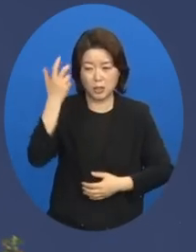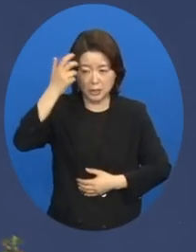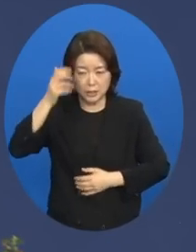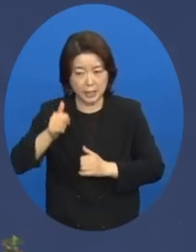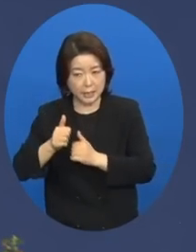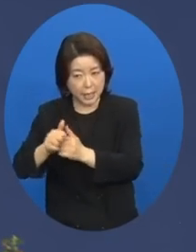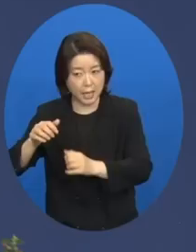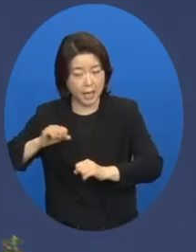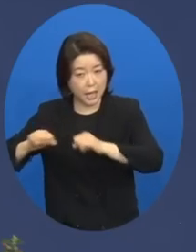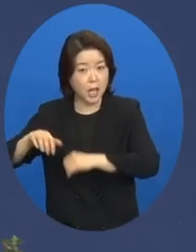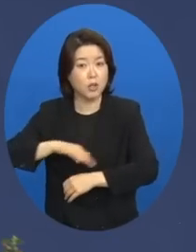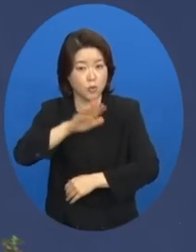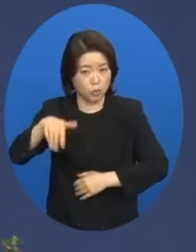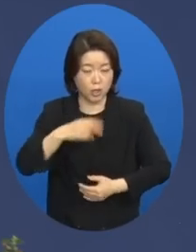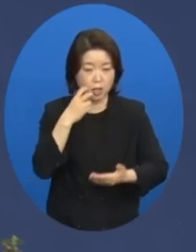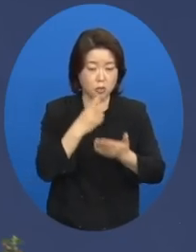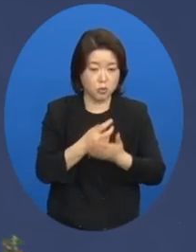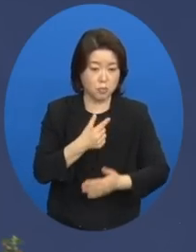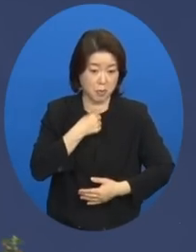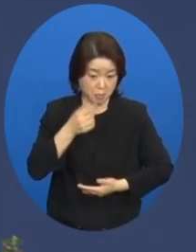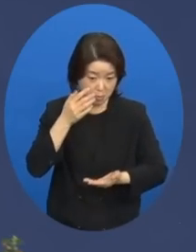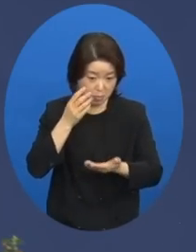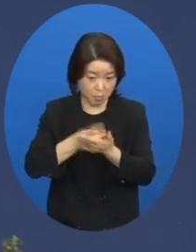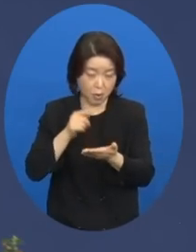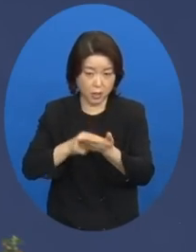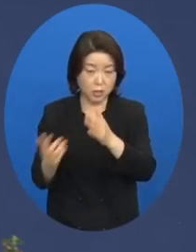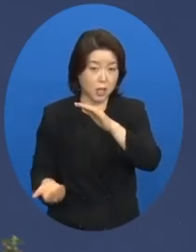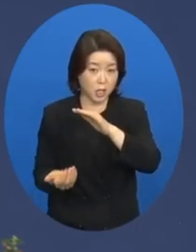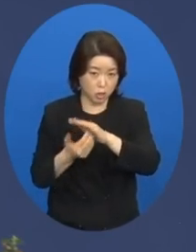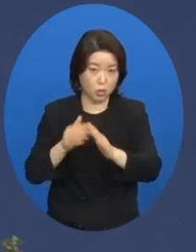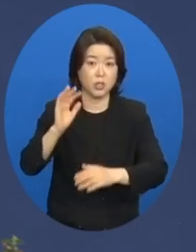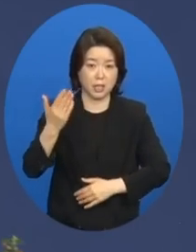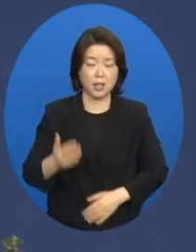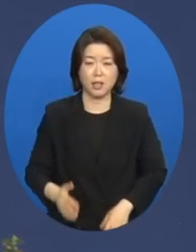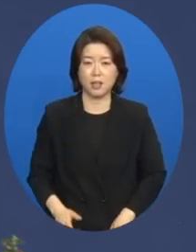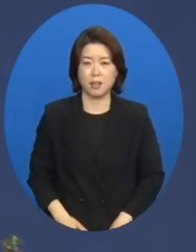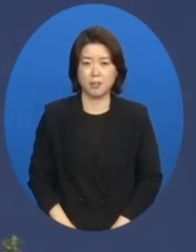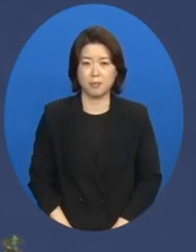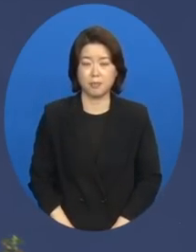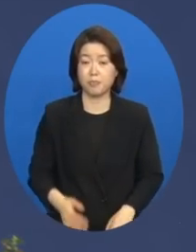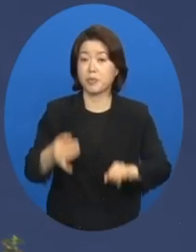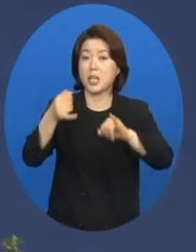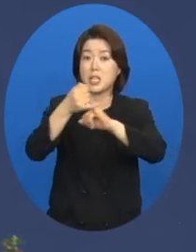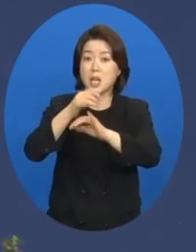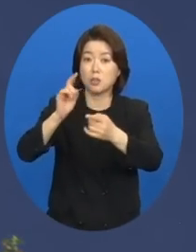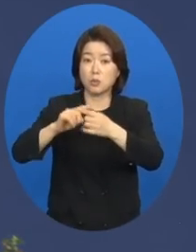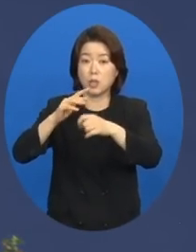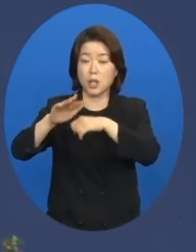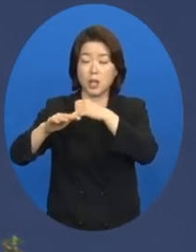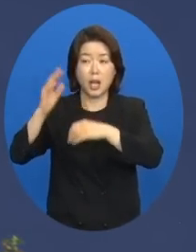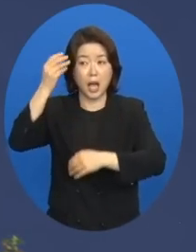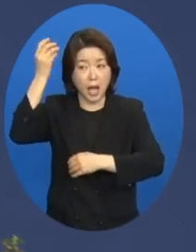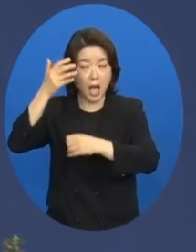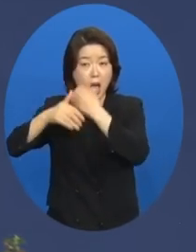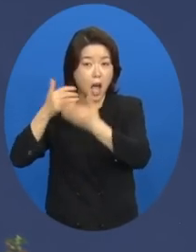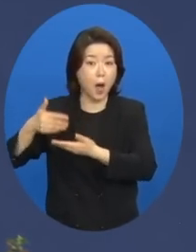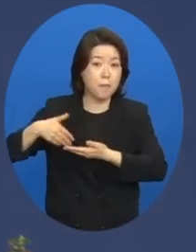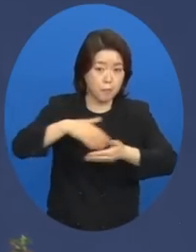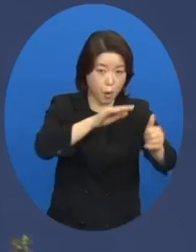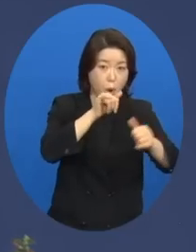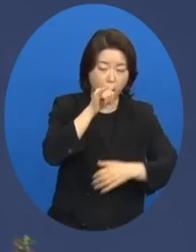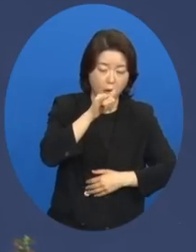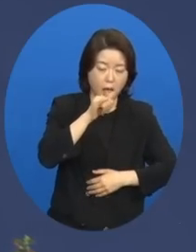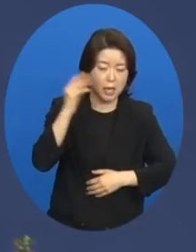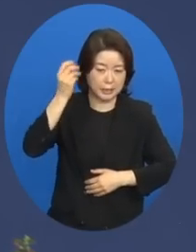행하는 우리에게 율법의 요구가 이루어지게 하려 하심이니라. 약속대로 성령을 보내신 주님은 우리에게